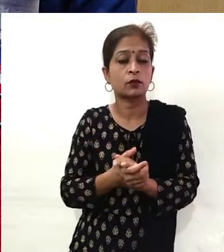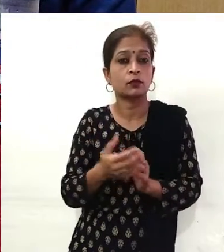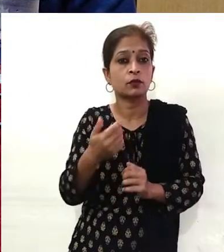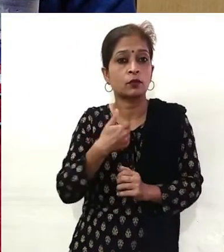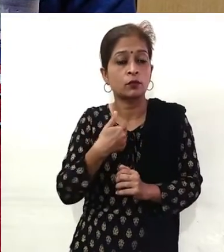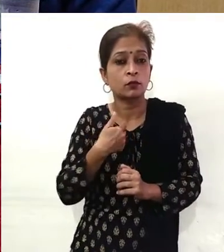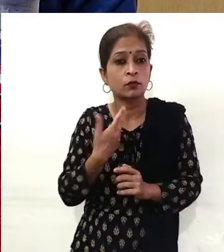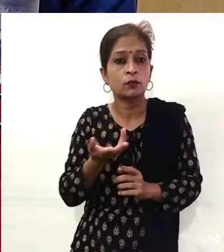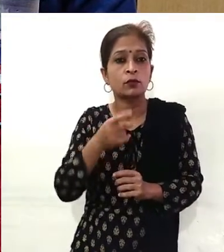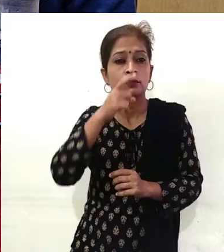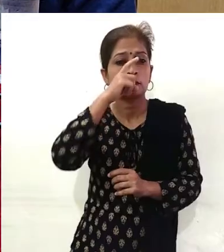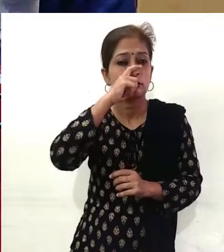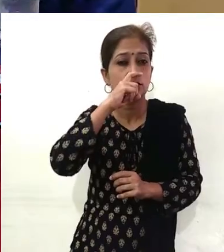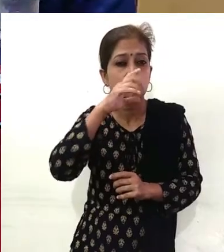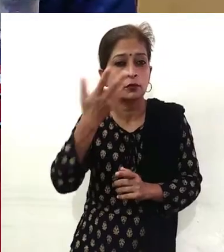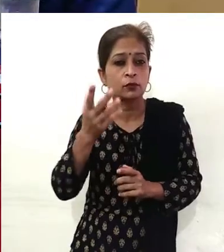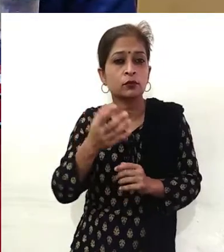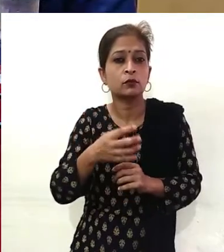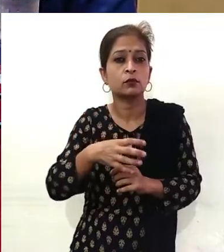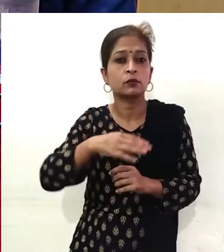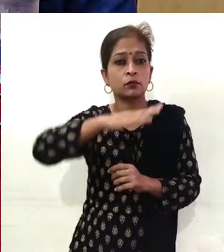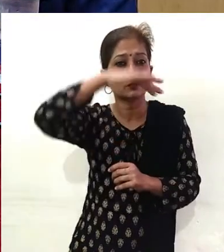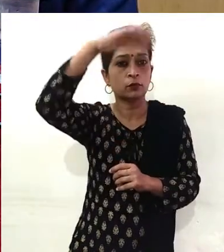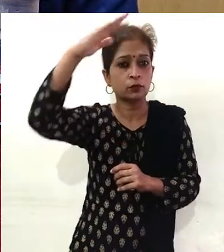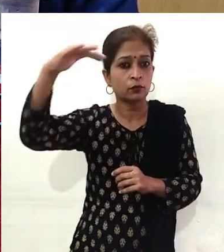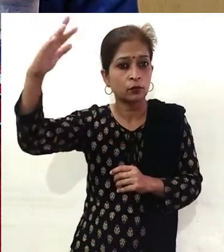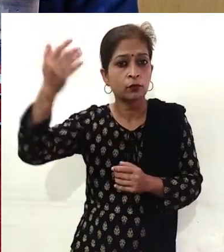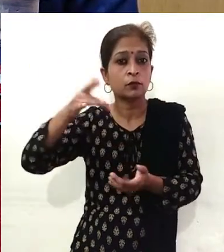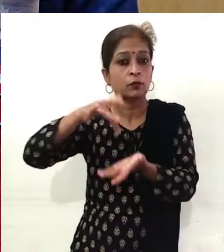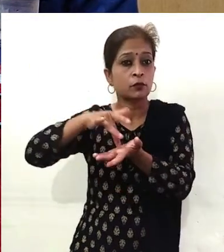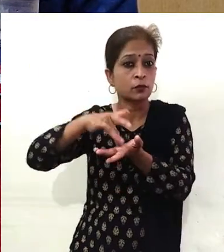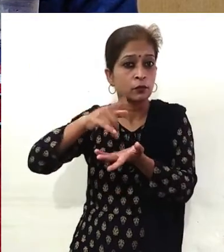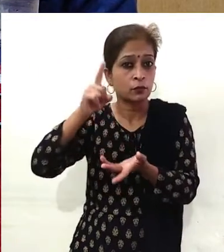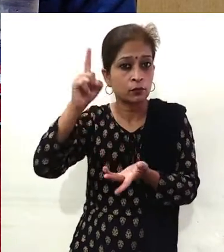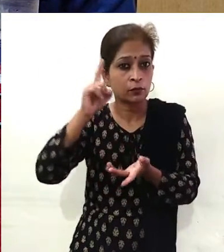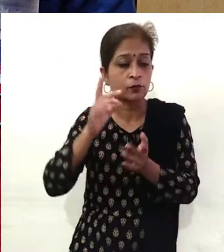मैं एक नीले पर्वत के ऊपर